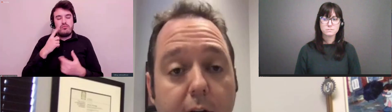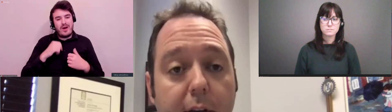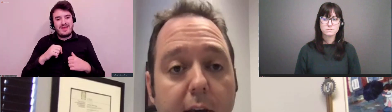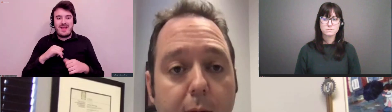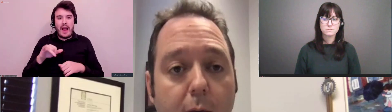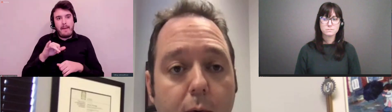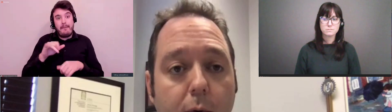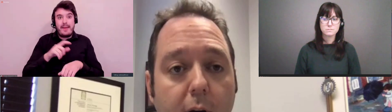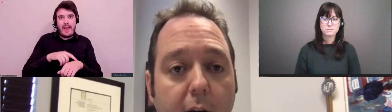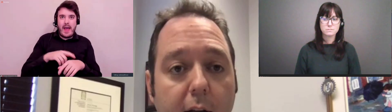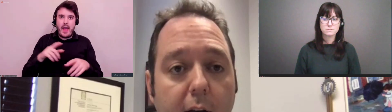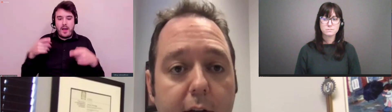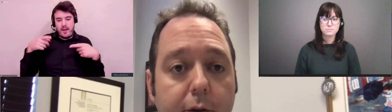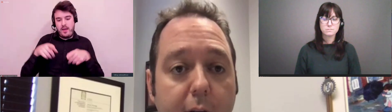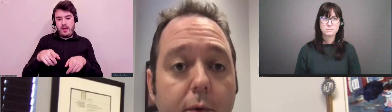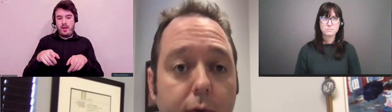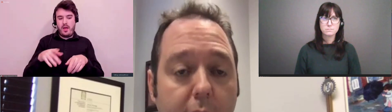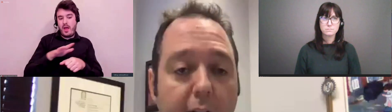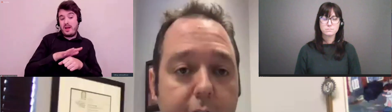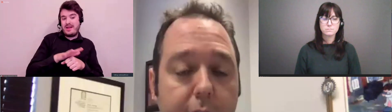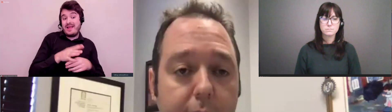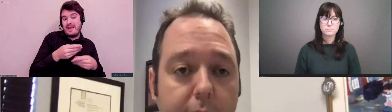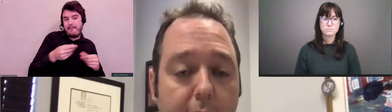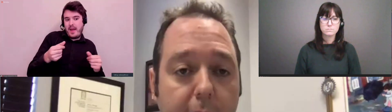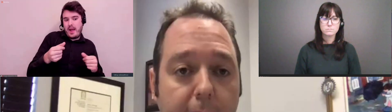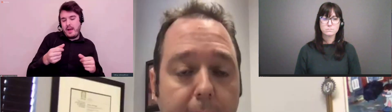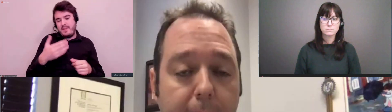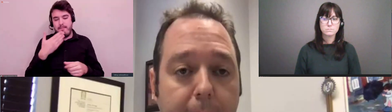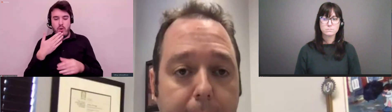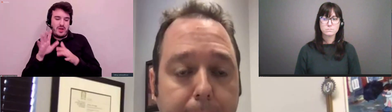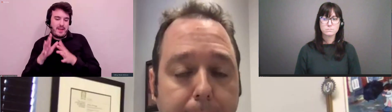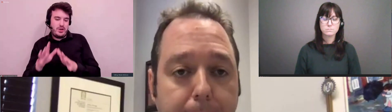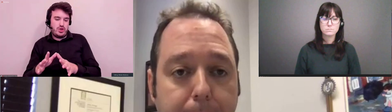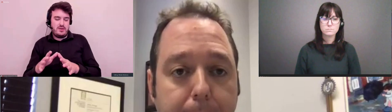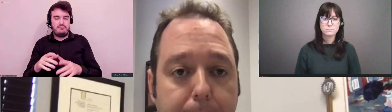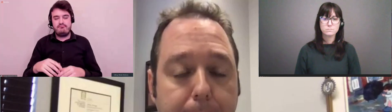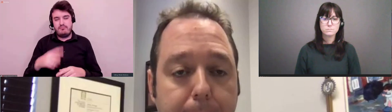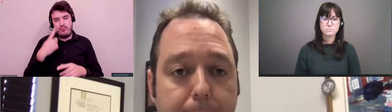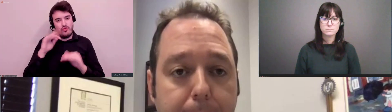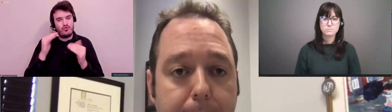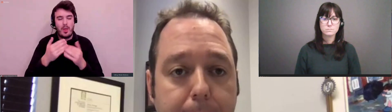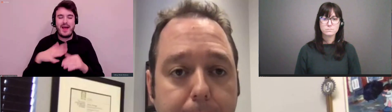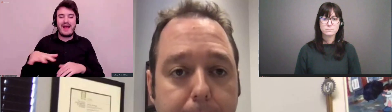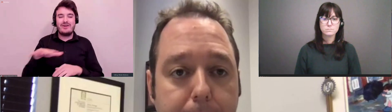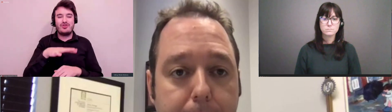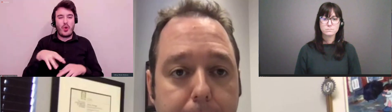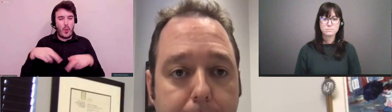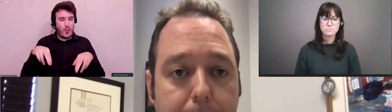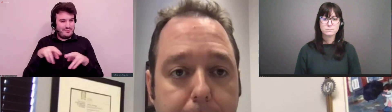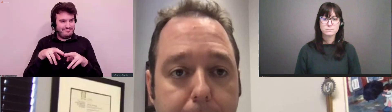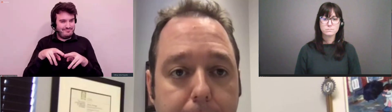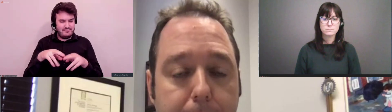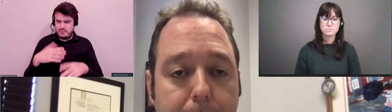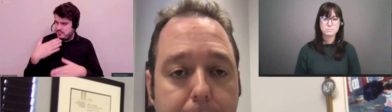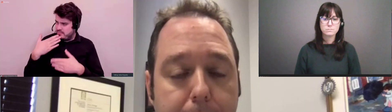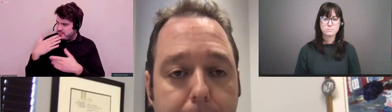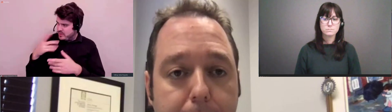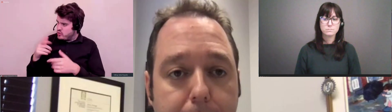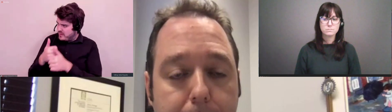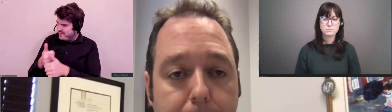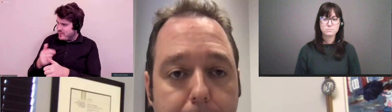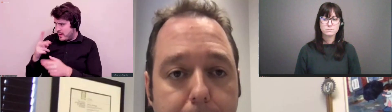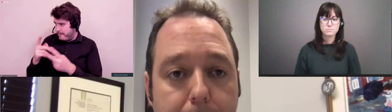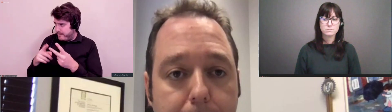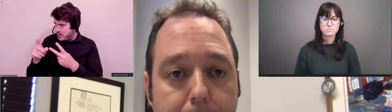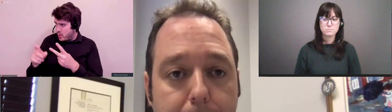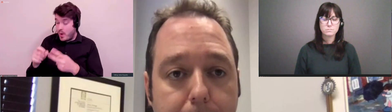suffisant équipement pour donner pour toute la région. Merci. Est-ce qu'on a un suivi maintenant de le droit? Oui, est-ce qu'il y a